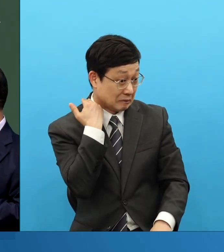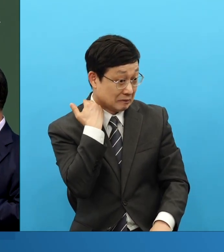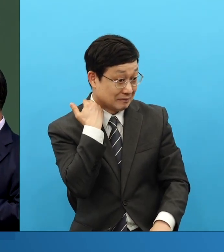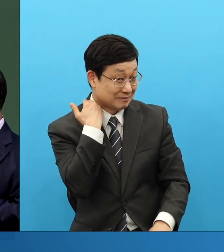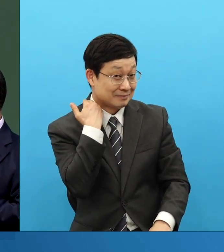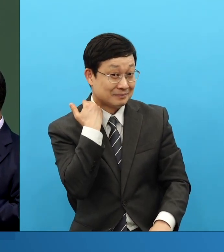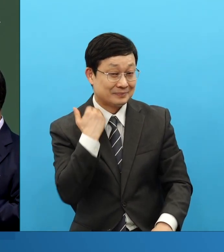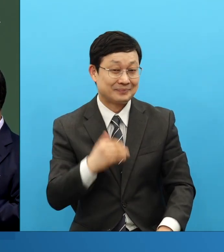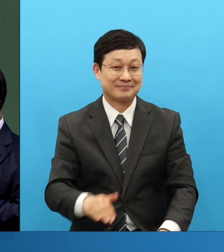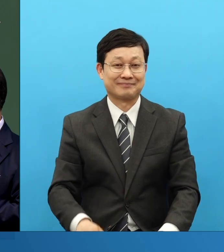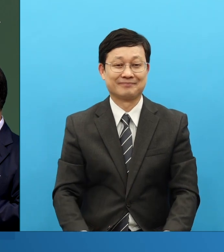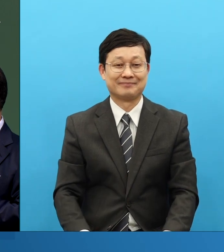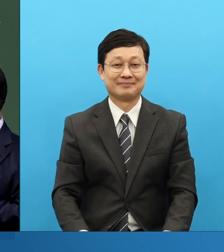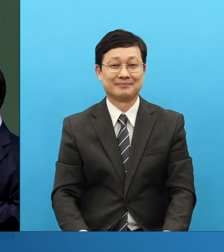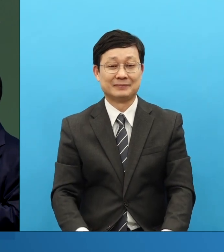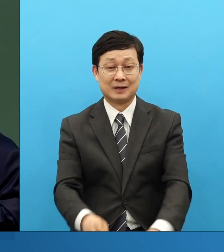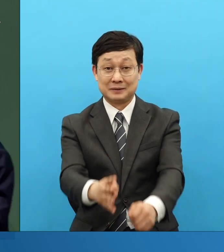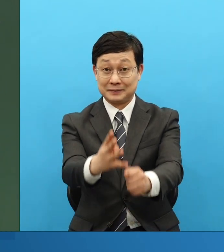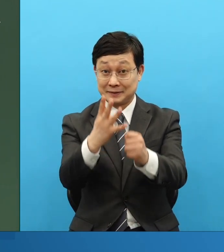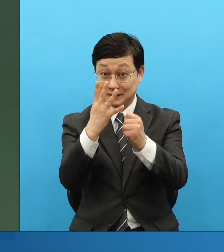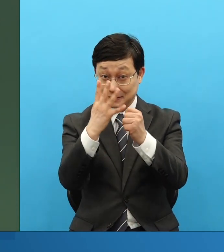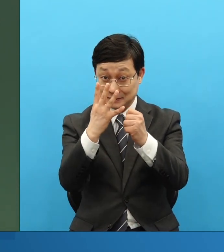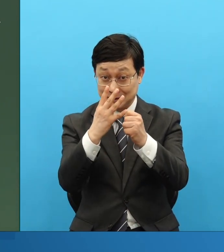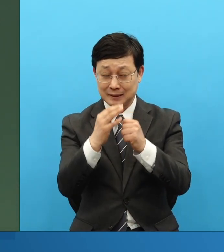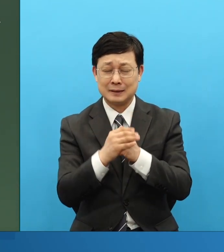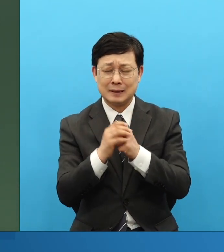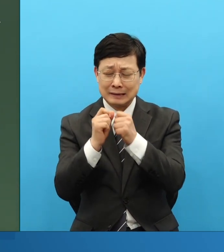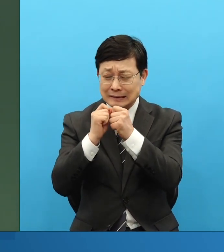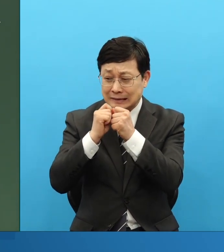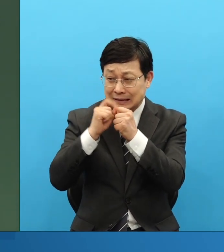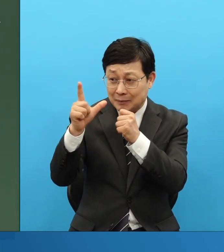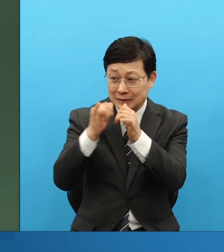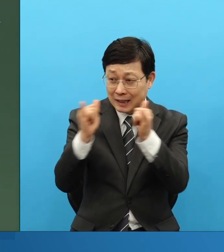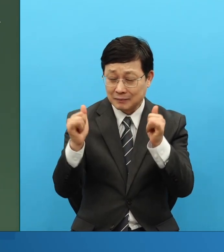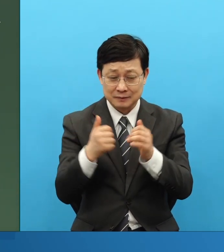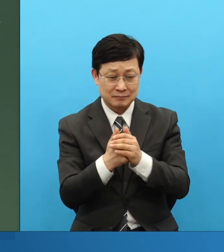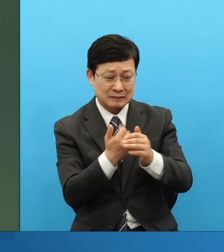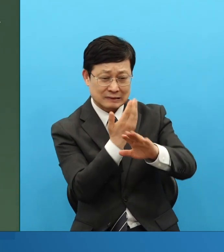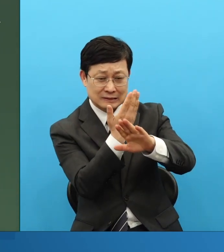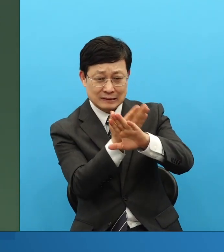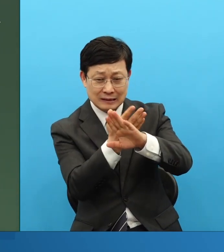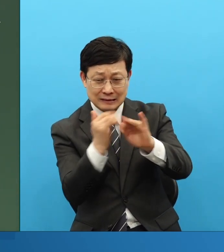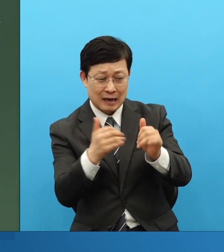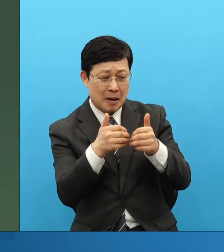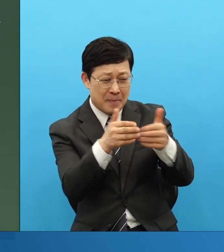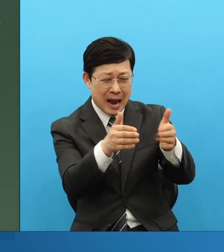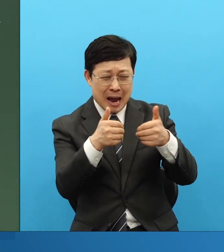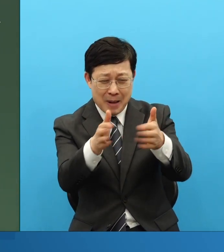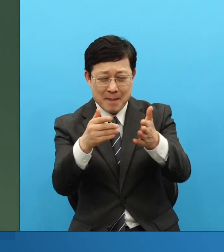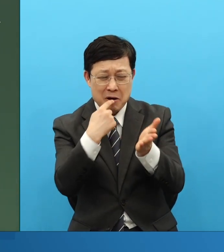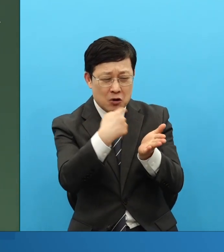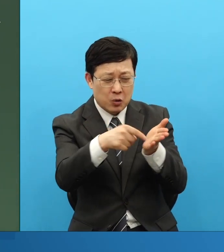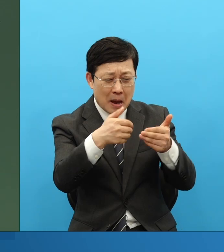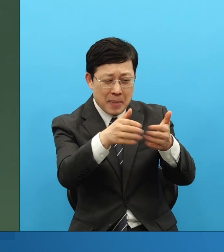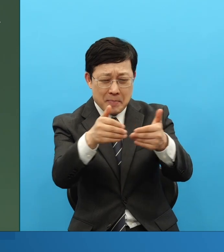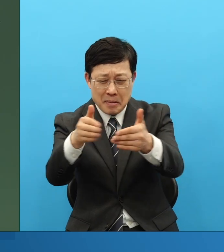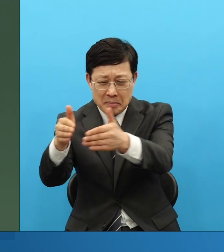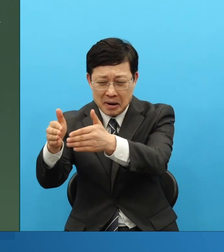남을 해치려고 해요. And also, many people try to harm others. 성공 못합니다. Then you won't be able to succeed.